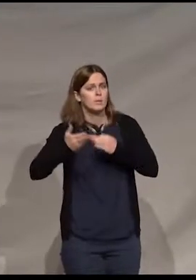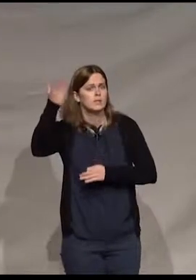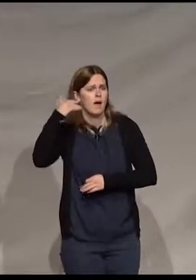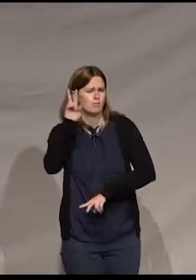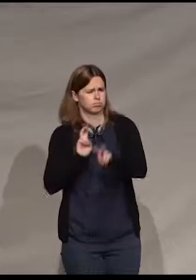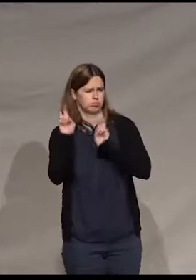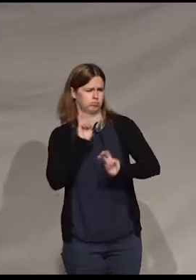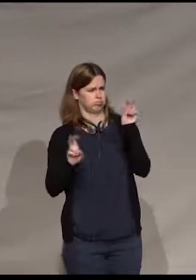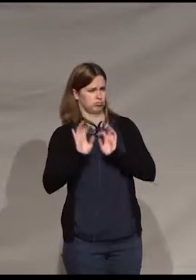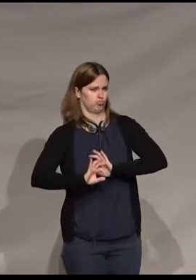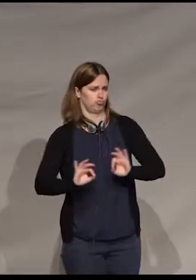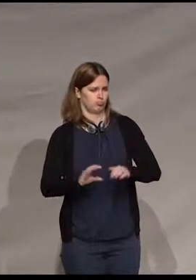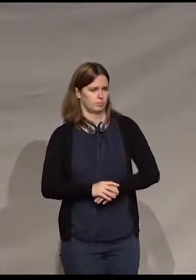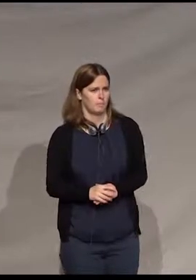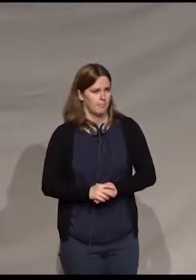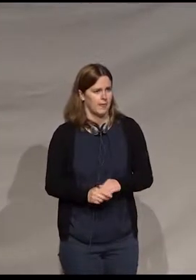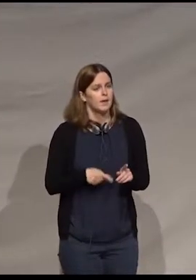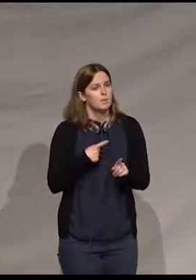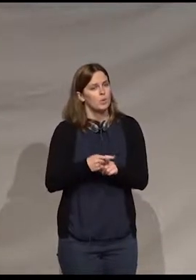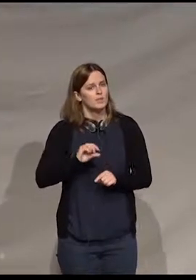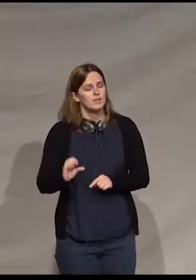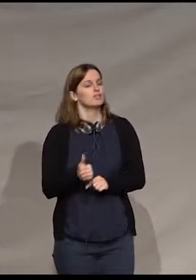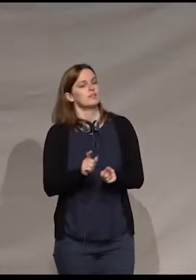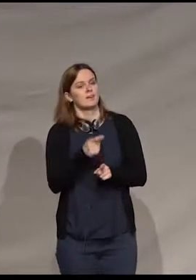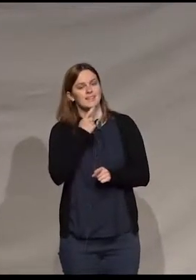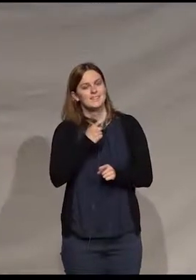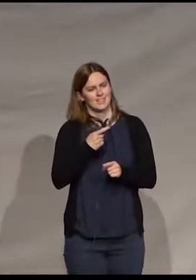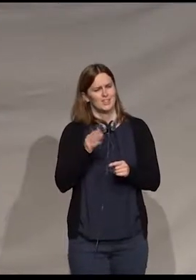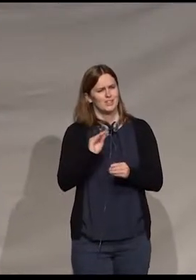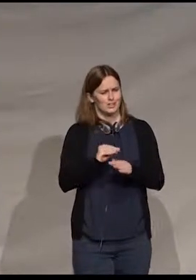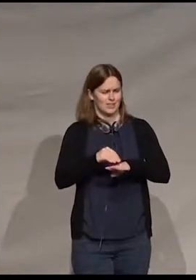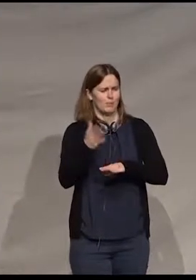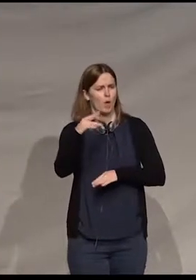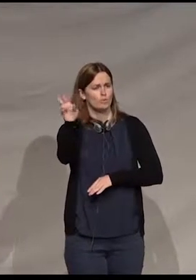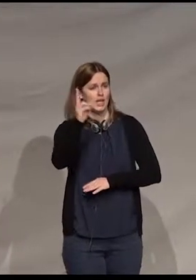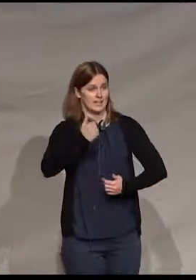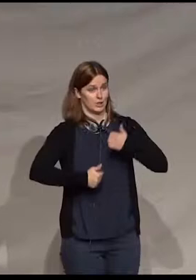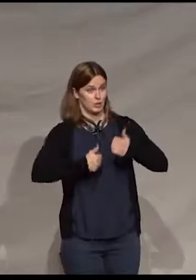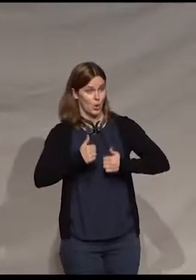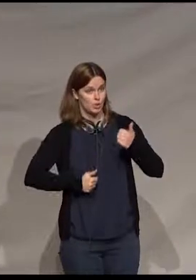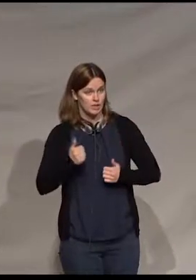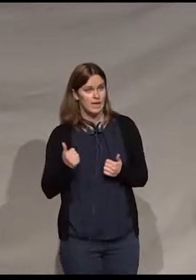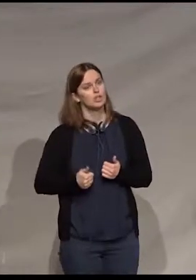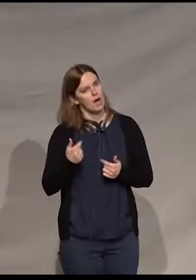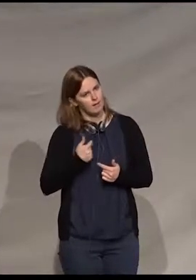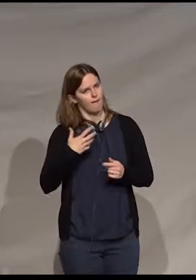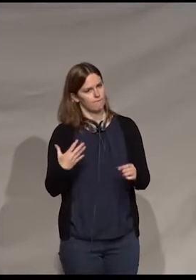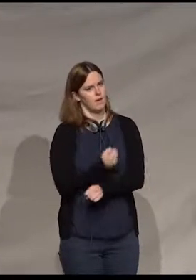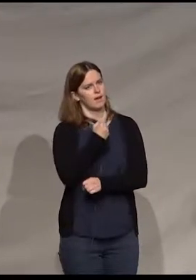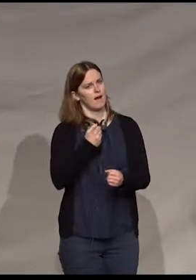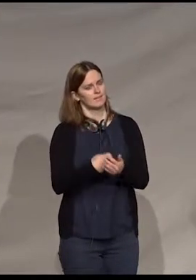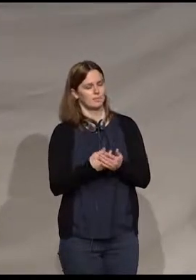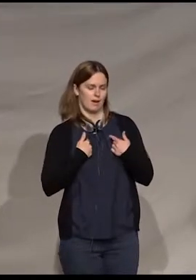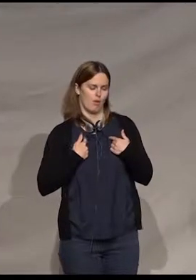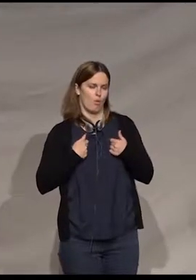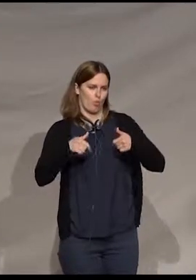Zmínil bych ještě třeba, že jsem vyhrál Startup Harvest, inovační soutěž, ale pojďme už dál ke klientům. Dnes je to společnost